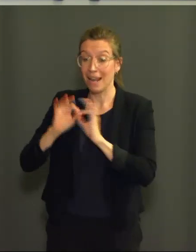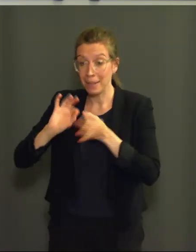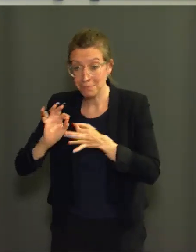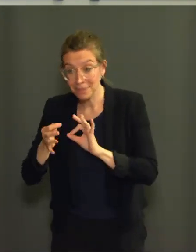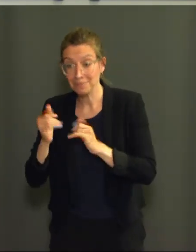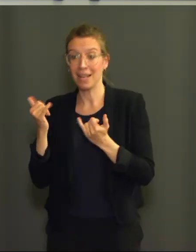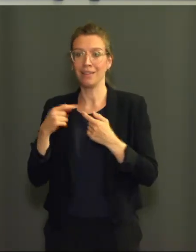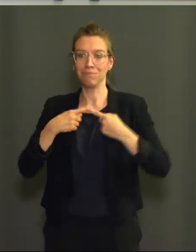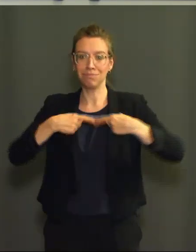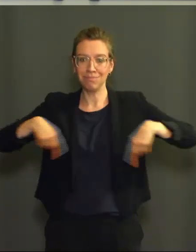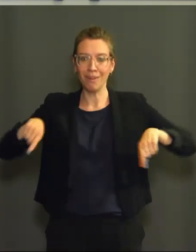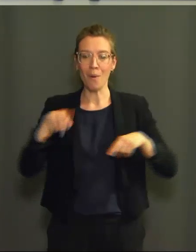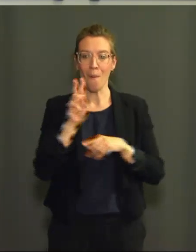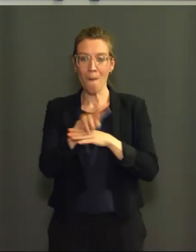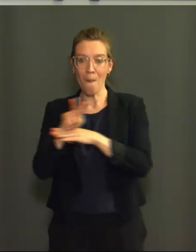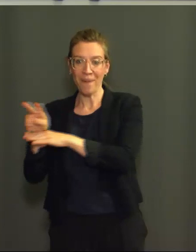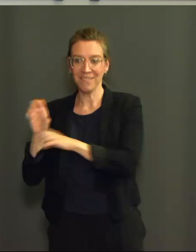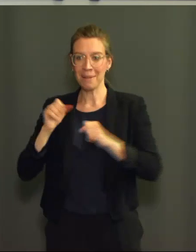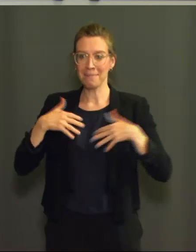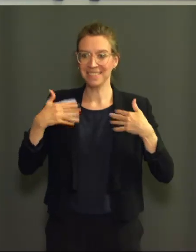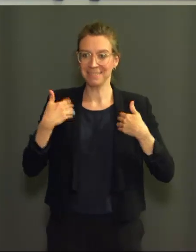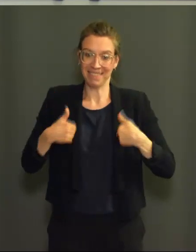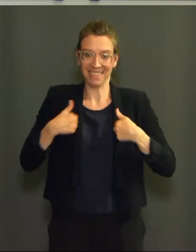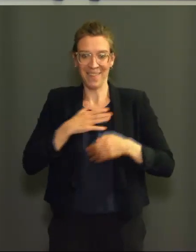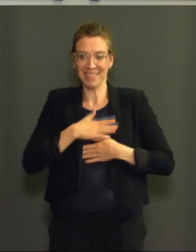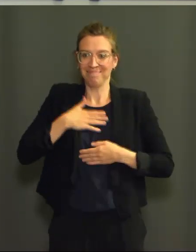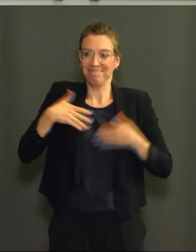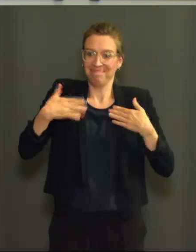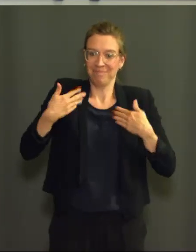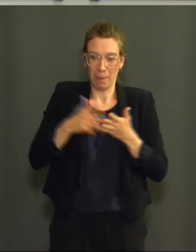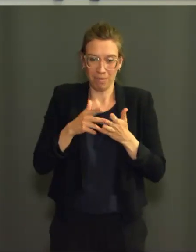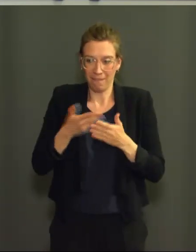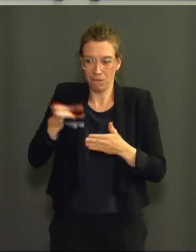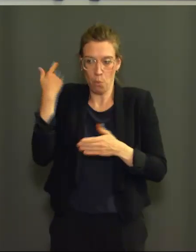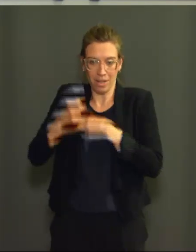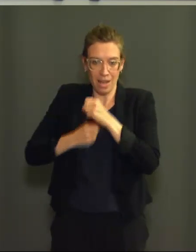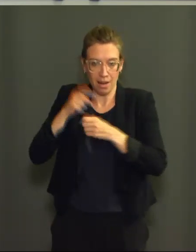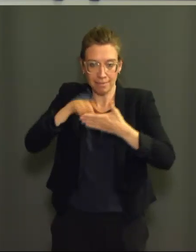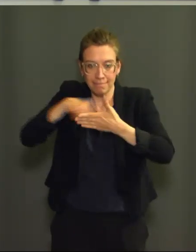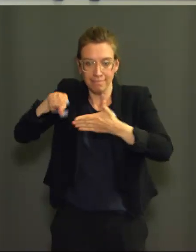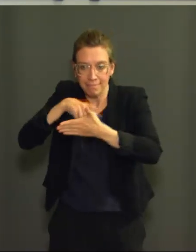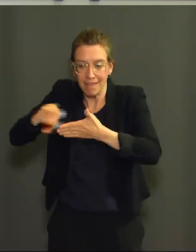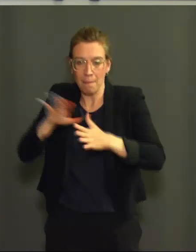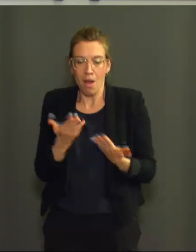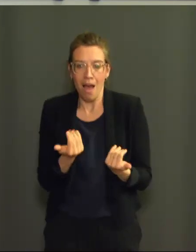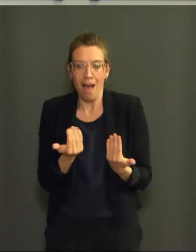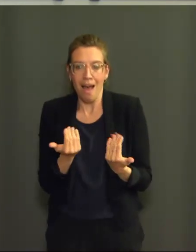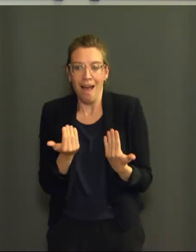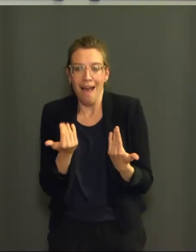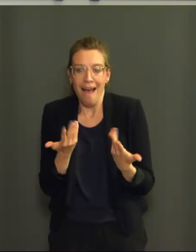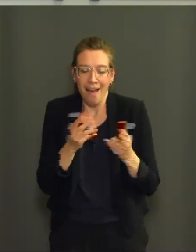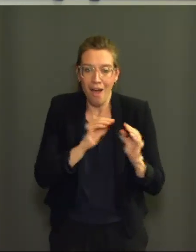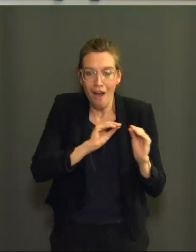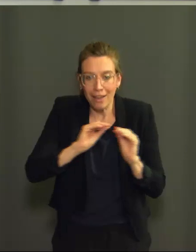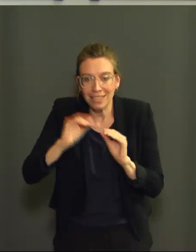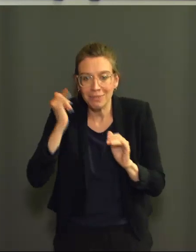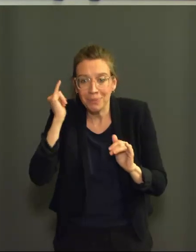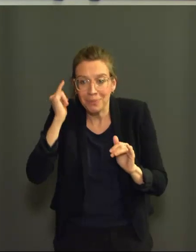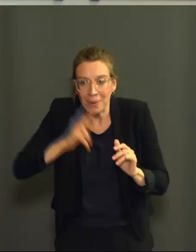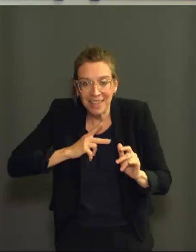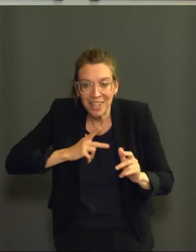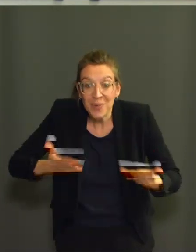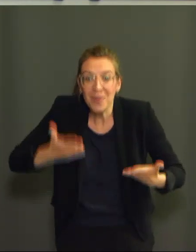deze evenementen hebben we een extra jaar moeten wachten en veel mensen kijken dan ook met heel veel enthousiasme uit naar deze sportevenementen.